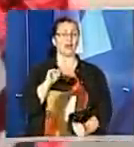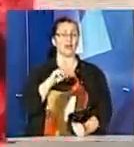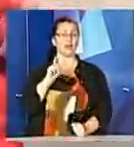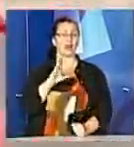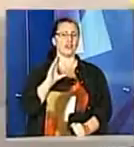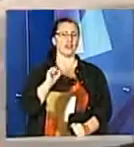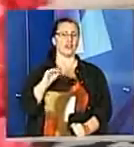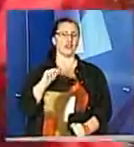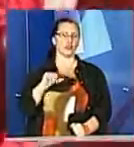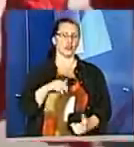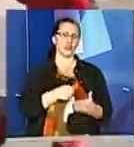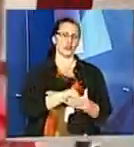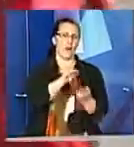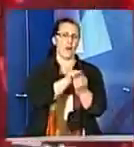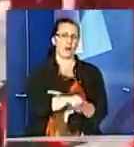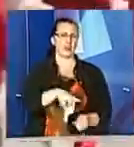новітніх героїв на Личакові.